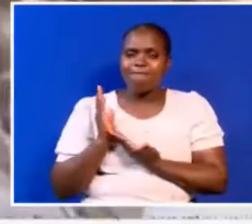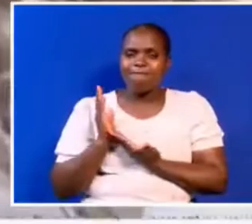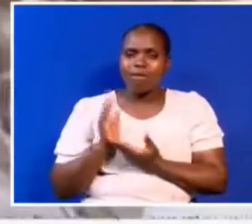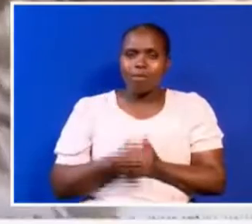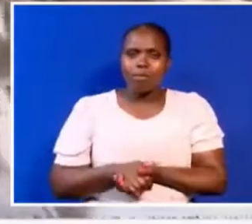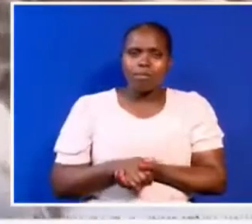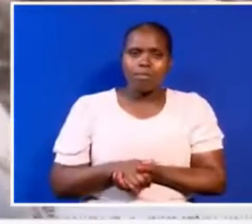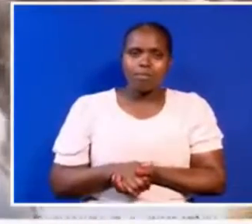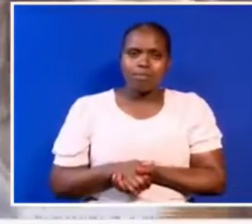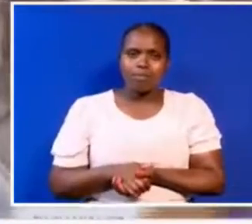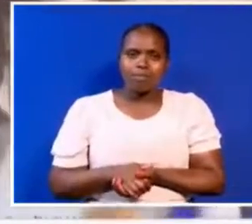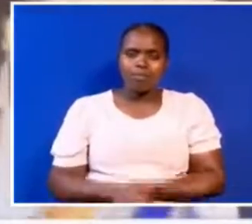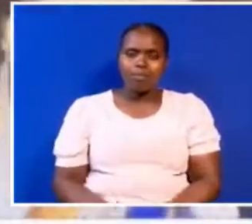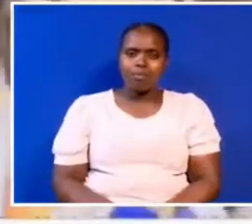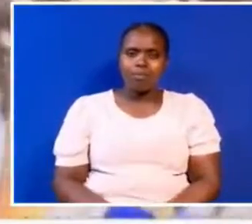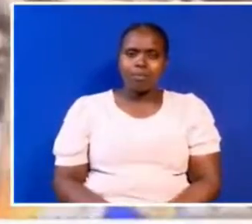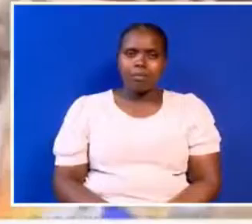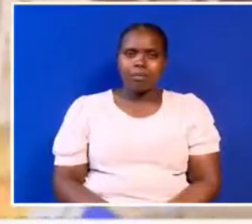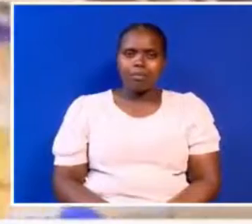hiyo.